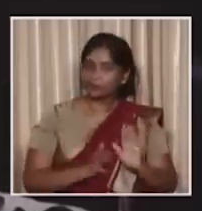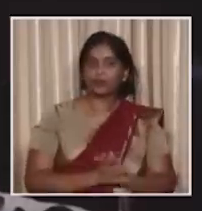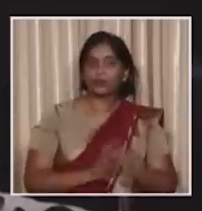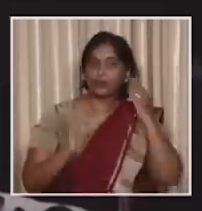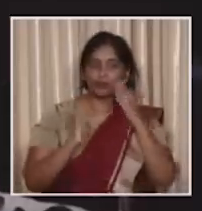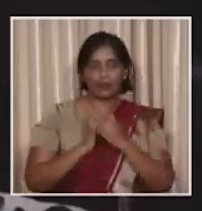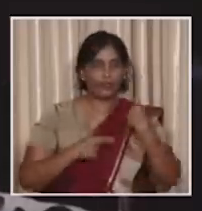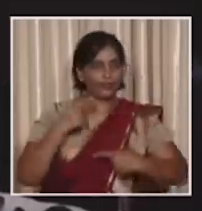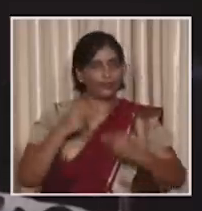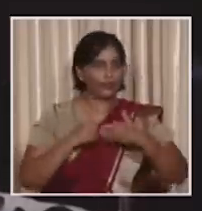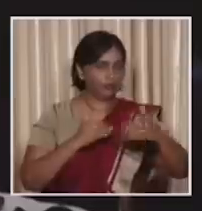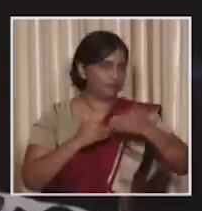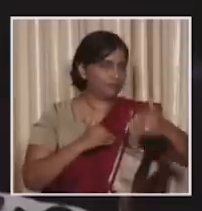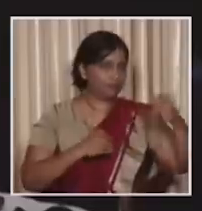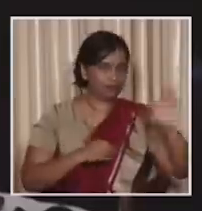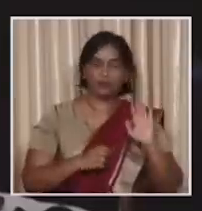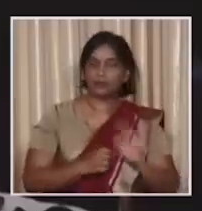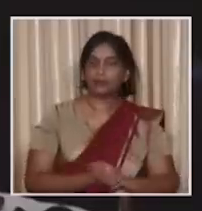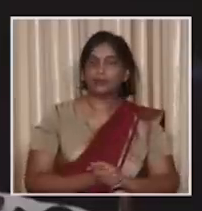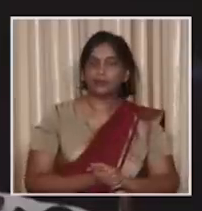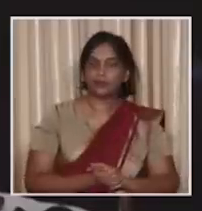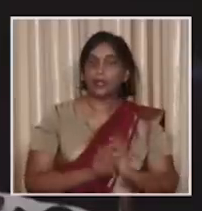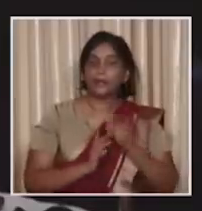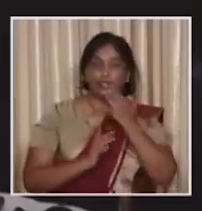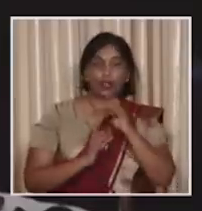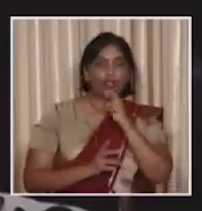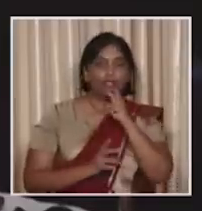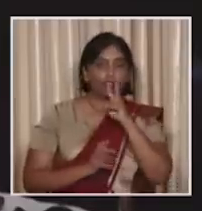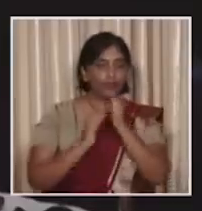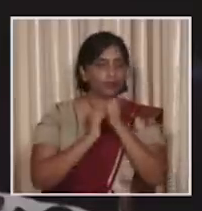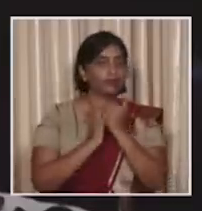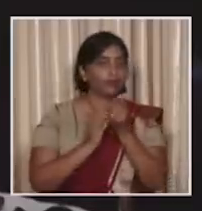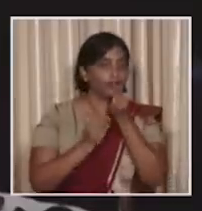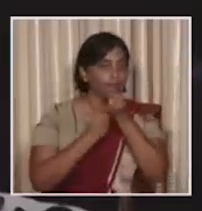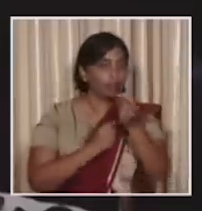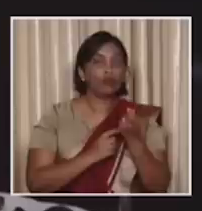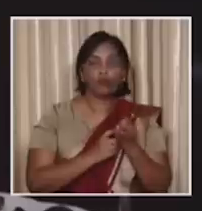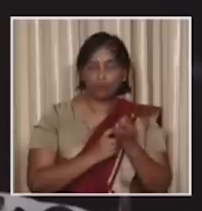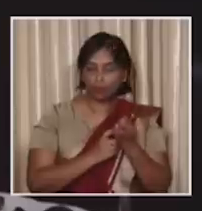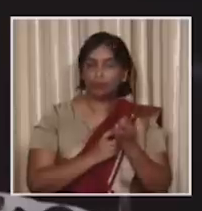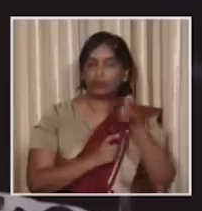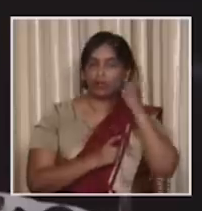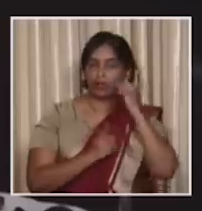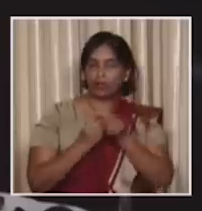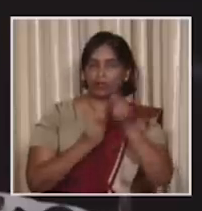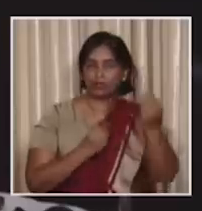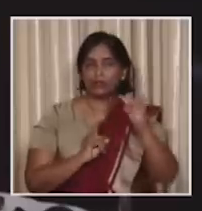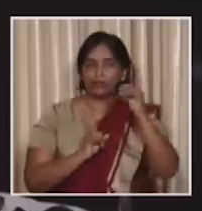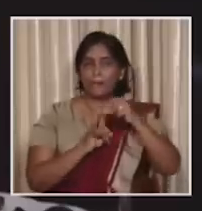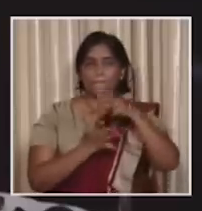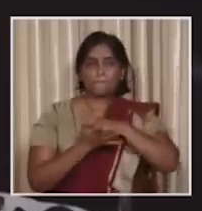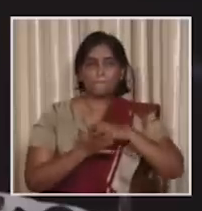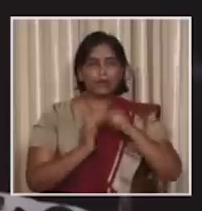ඒ පිළිබඳ විවාදය අපිට කරන්න පුළුවන් ඉදිරියේදී පාසල් දිවාහාර වැඩසටහන අදාළ මූල්‍ය ප්‍රතිපාදන ප්‍රමාද වීම නිසා ඇතැම් පළාත්වල